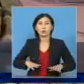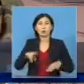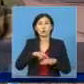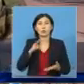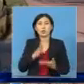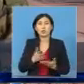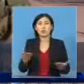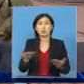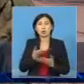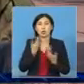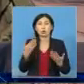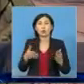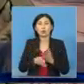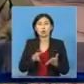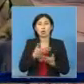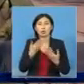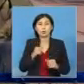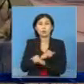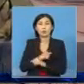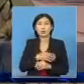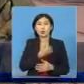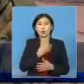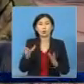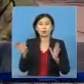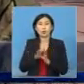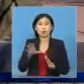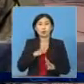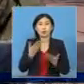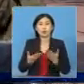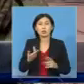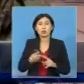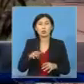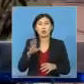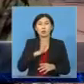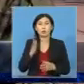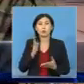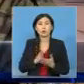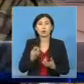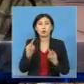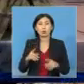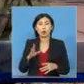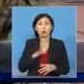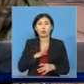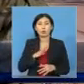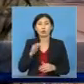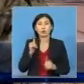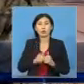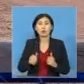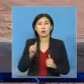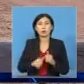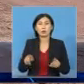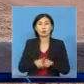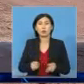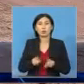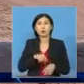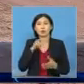полиция, но никаких сдвигов нет. Отдыхающие не подчиняются им, а если и уезжают, появляются другие. И так раз за разом.